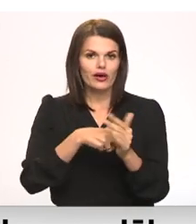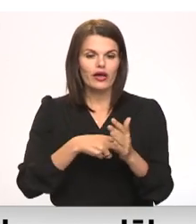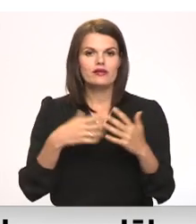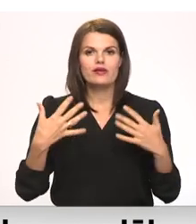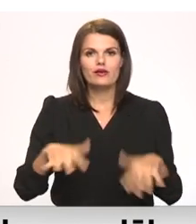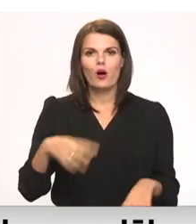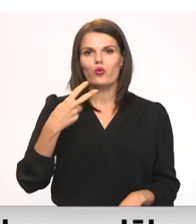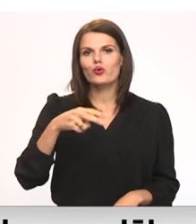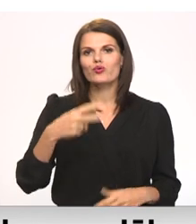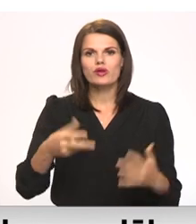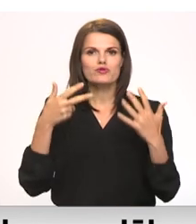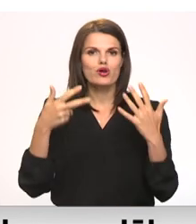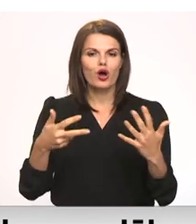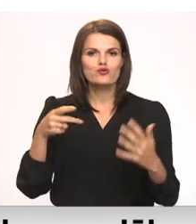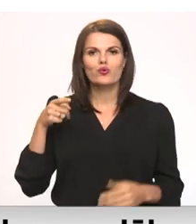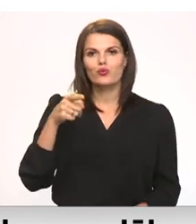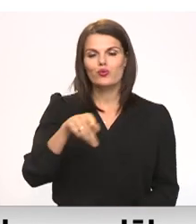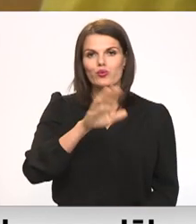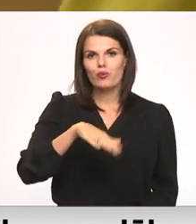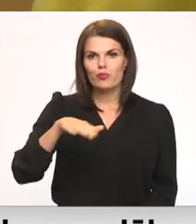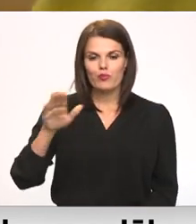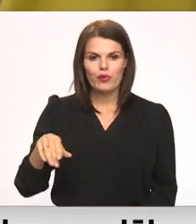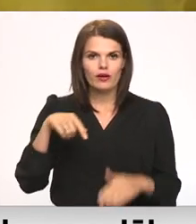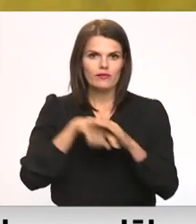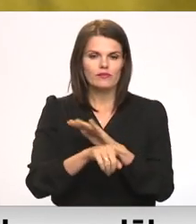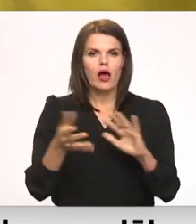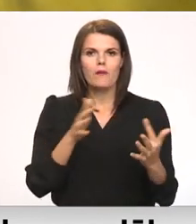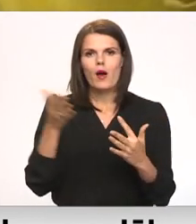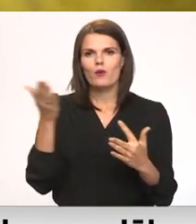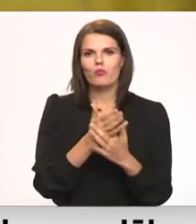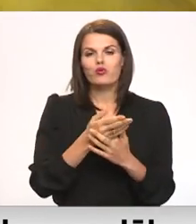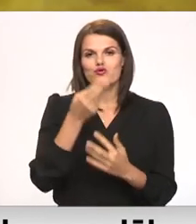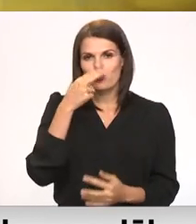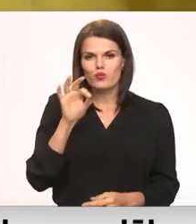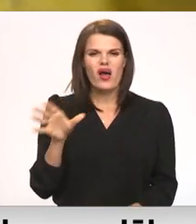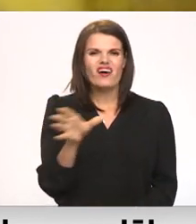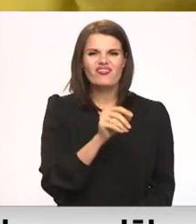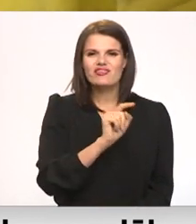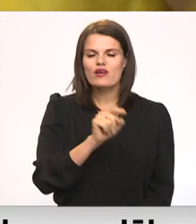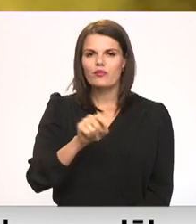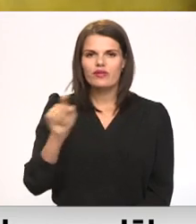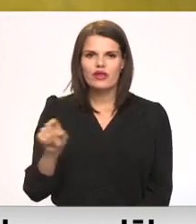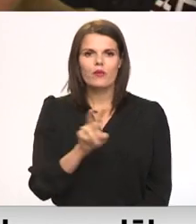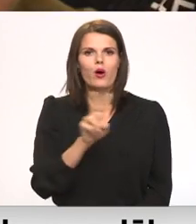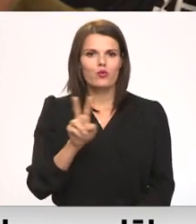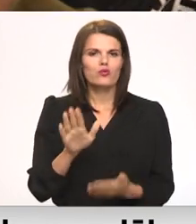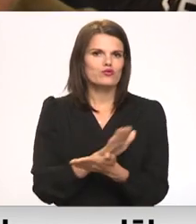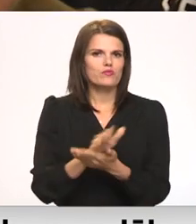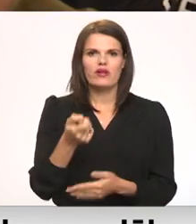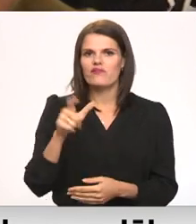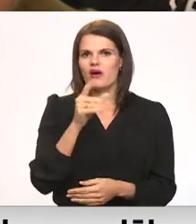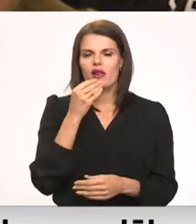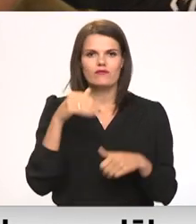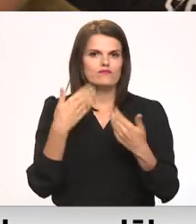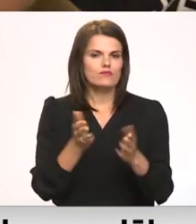aptuveni 28 tūkstoši bērnu, kas ir nepilna puse no visiem tiem audzēkņiem, kurus par velti vairs